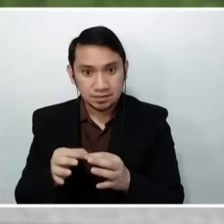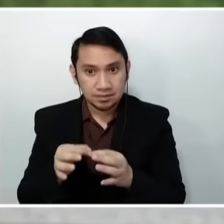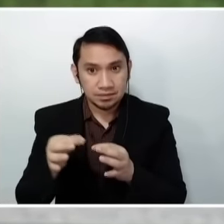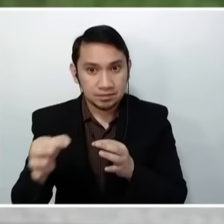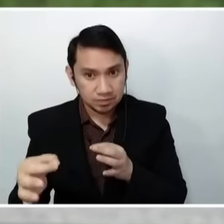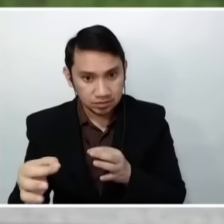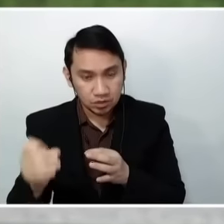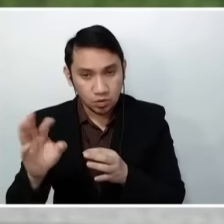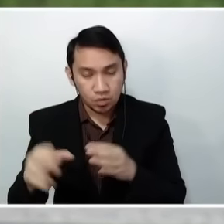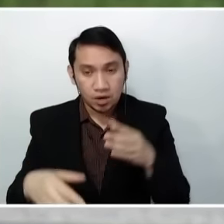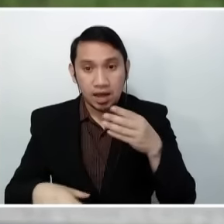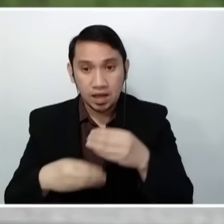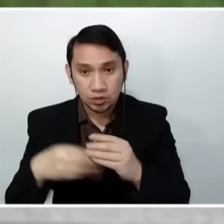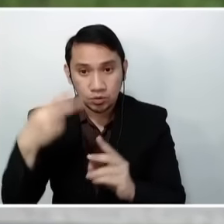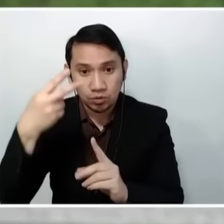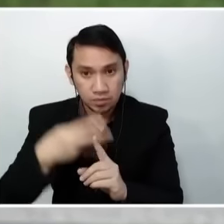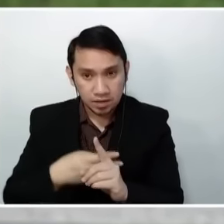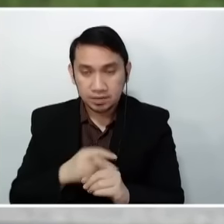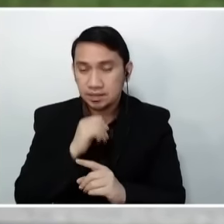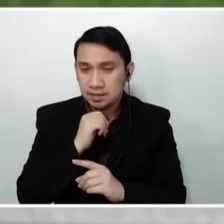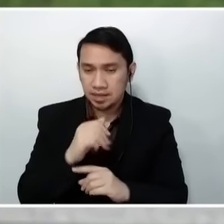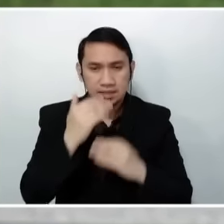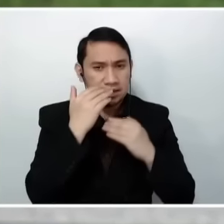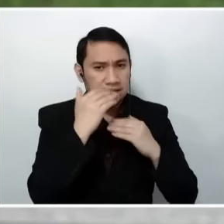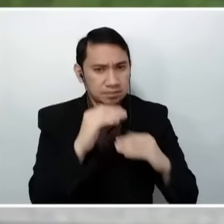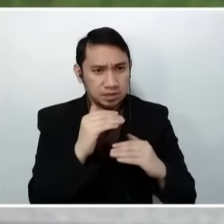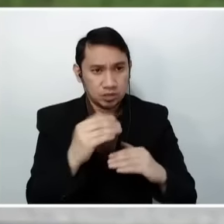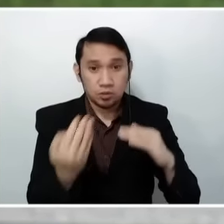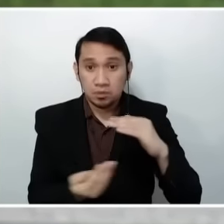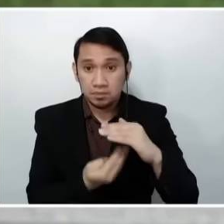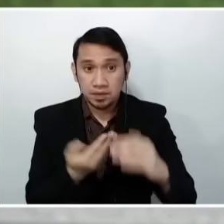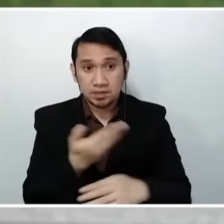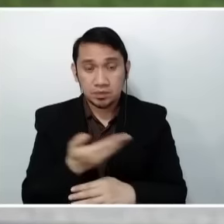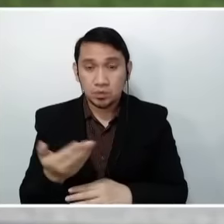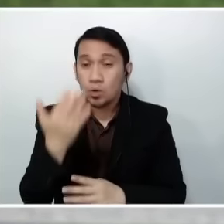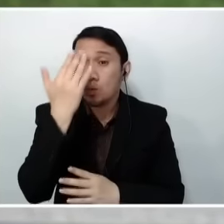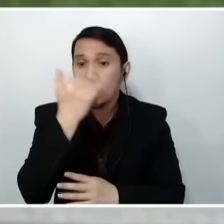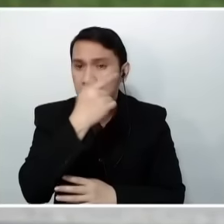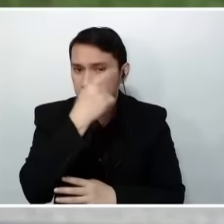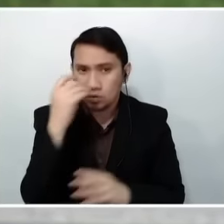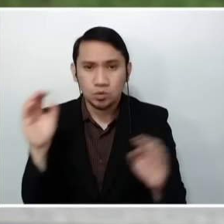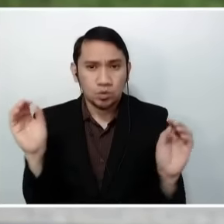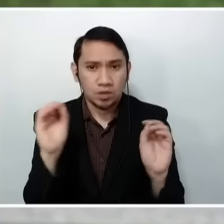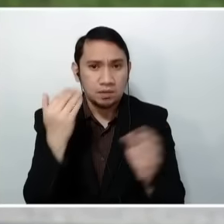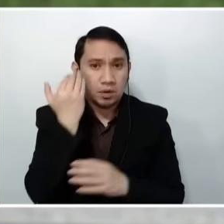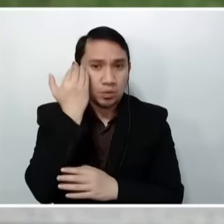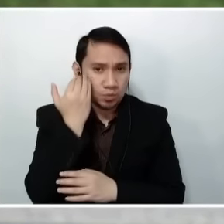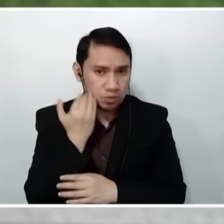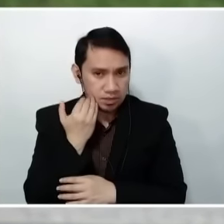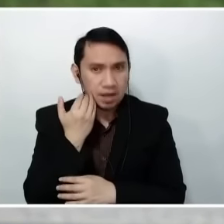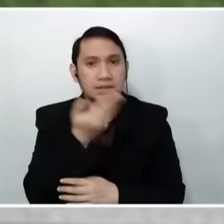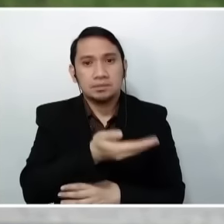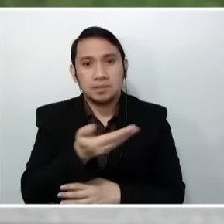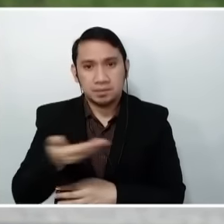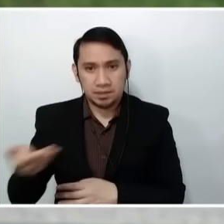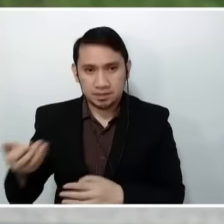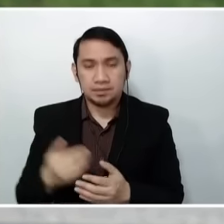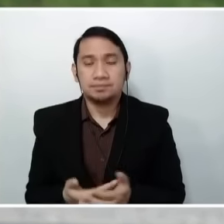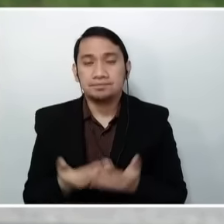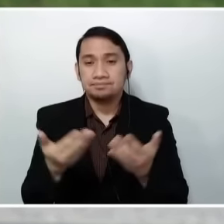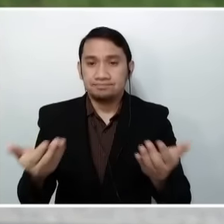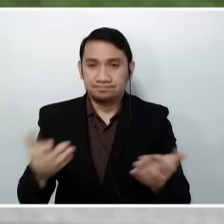raw kailangang limitahan ang pwedeng biling basic goods dahil wala namang kakulangan sa supply. Nagpapatrol, Alvin